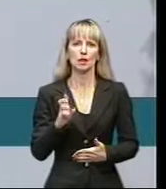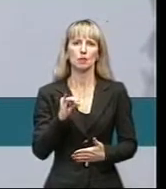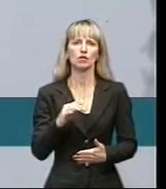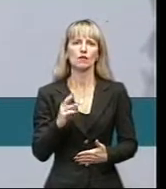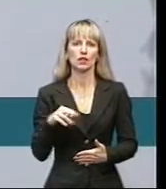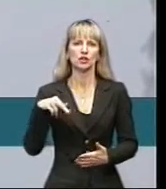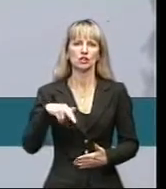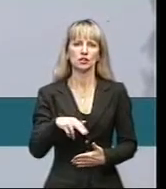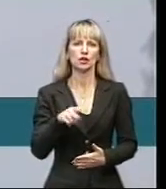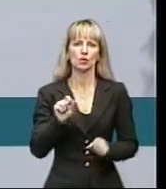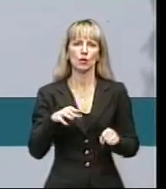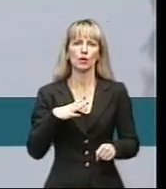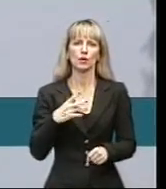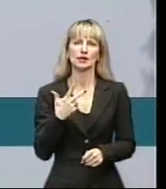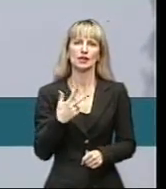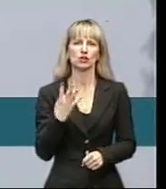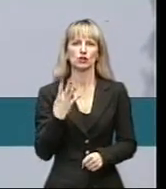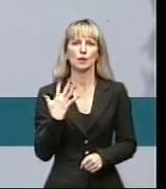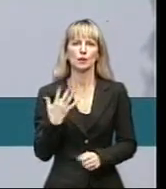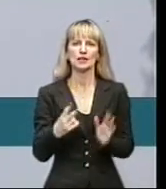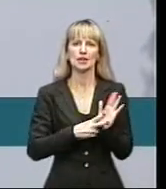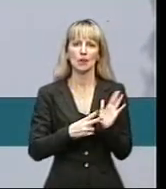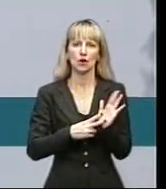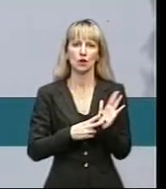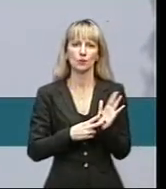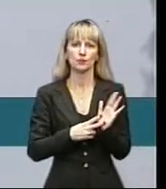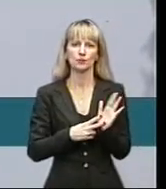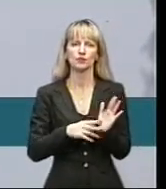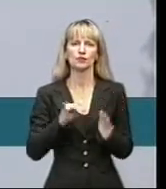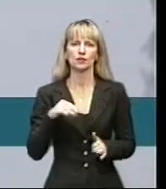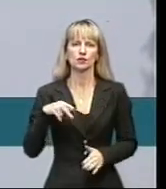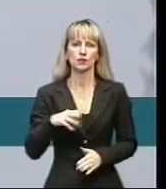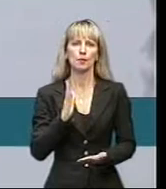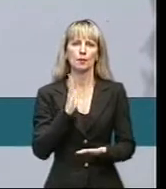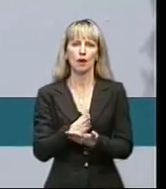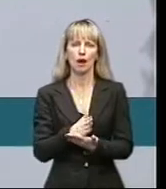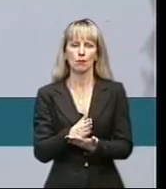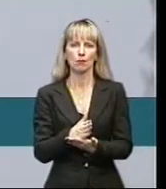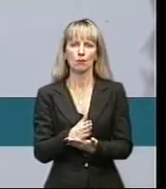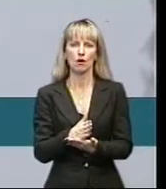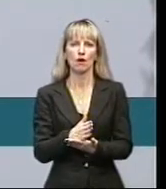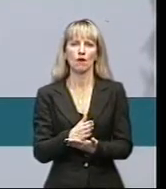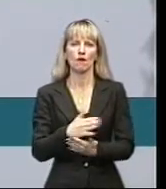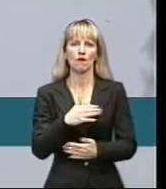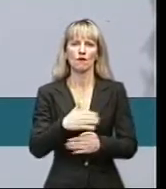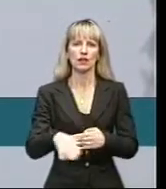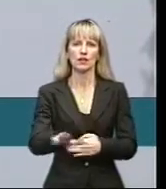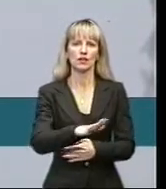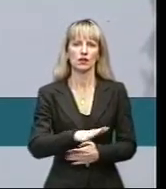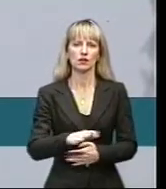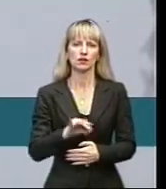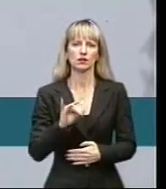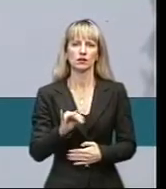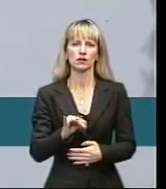їх могло бути 3, 4, 5 чи 7, і йшли прямо в оселю, йшли у двір і вишукували,